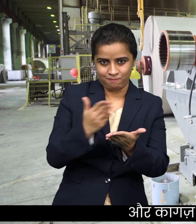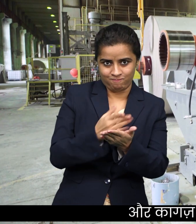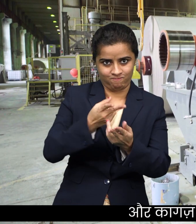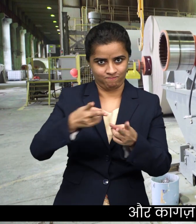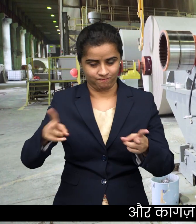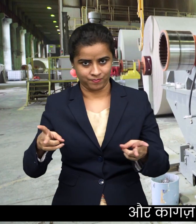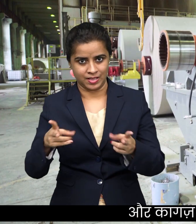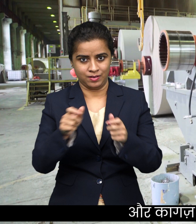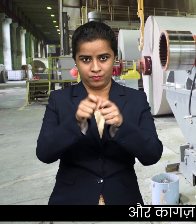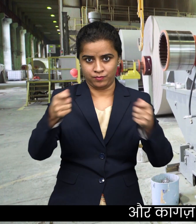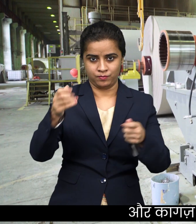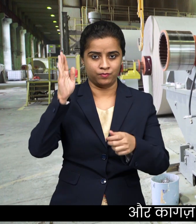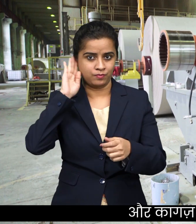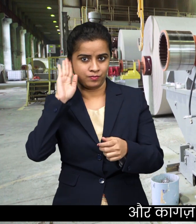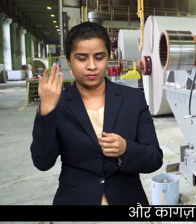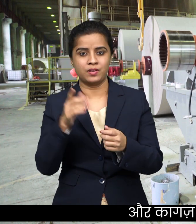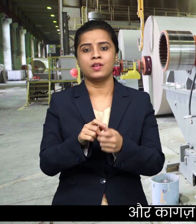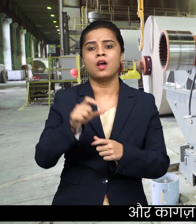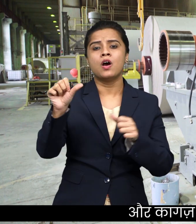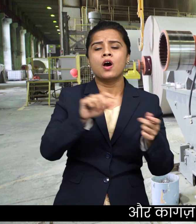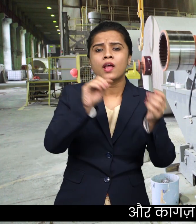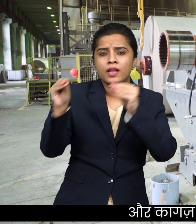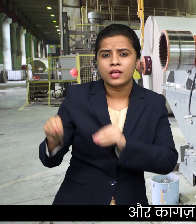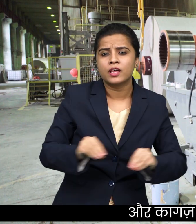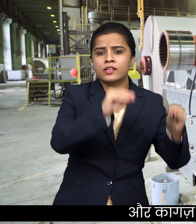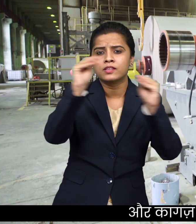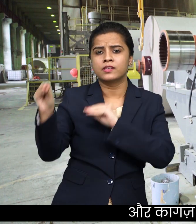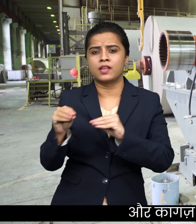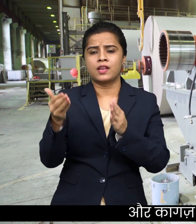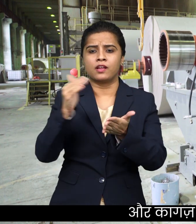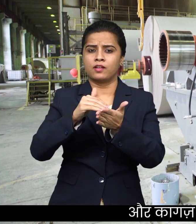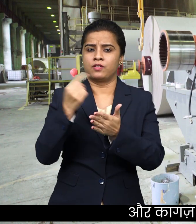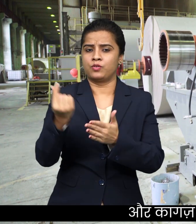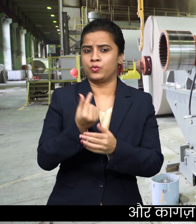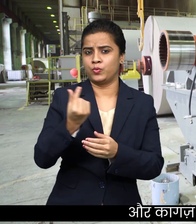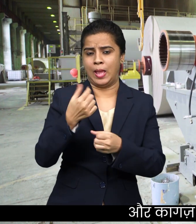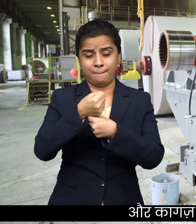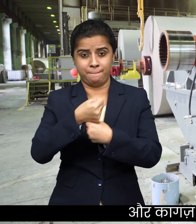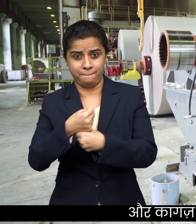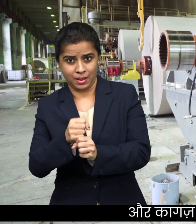है और कागज मिल में पुनर्निर्वकरण किया जाता है।